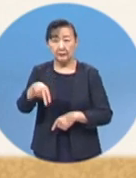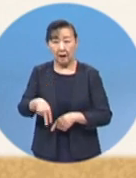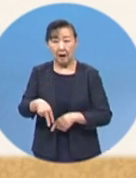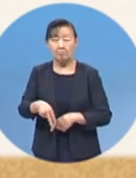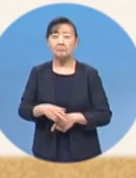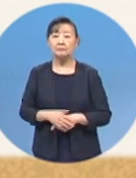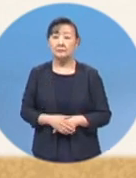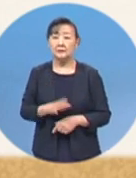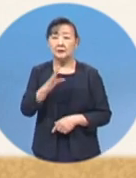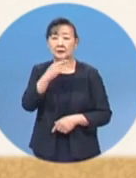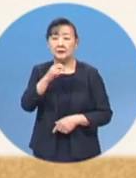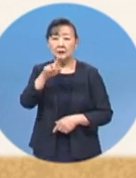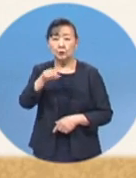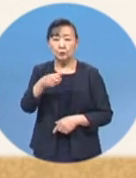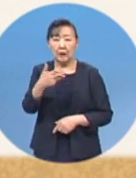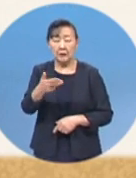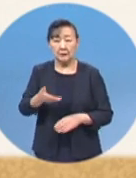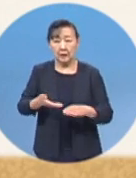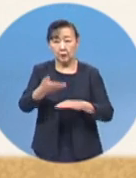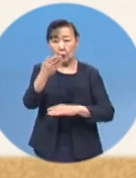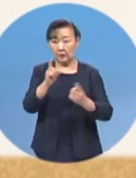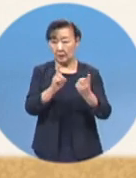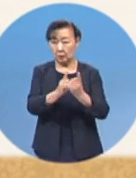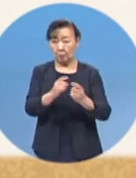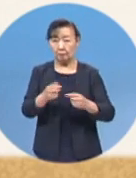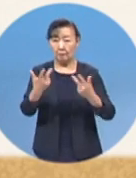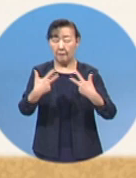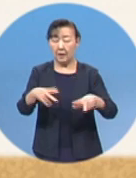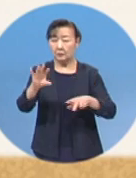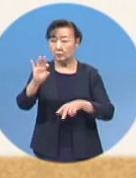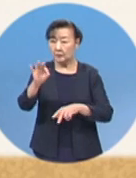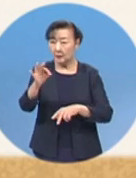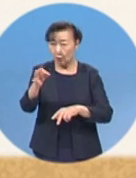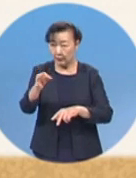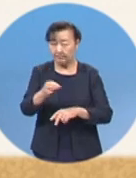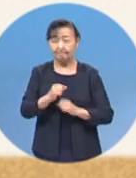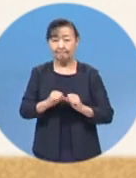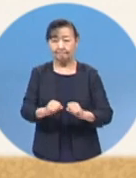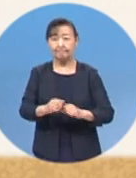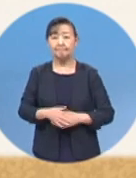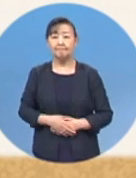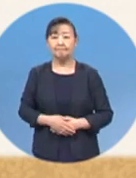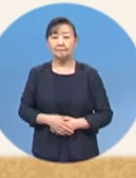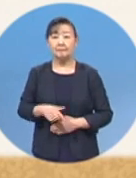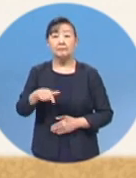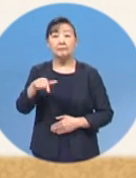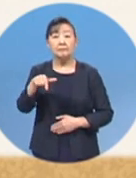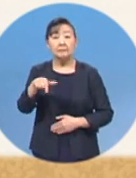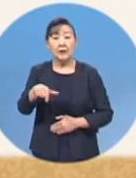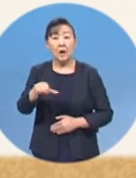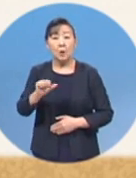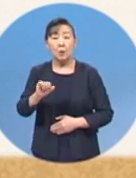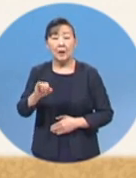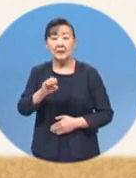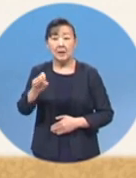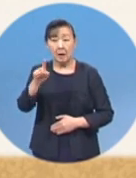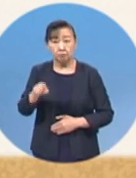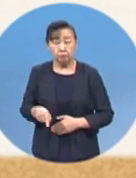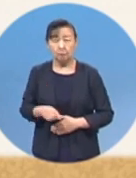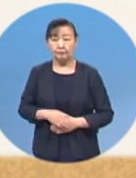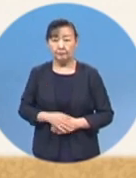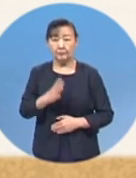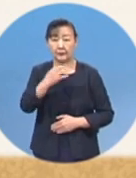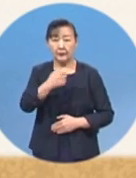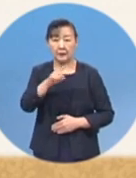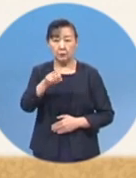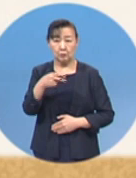種は18歳以上の方を対象に毎週金曜日に実施します。またファイザー社製ワクチンの接